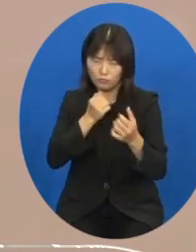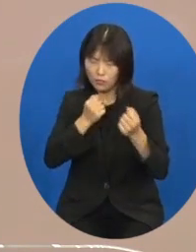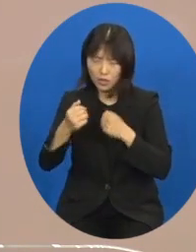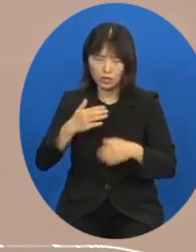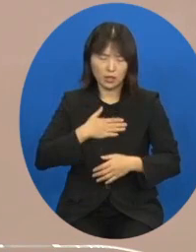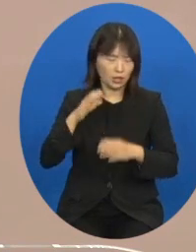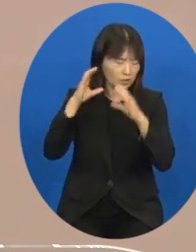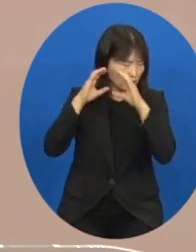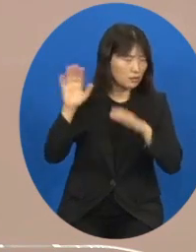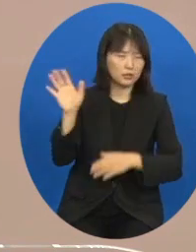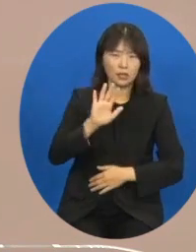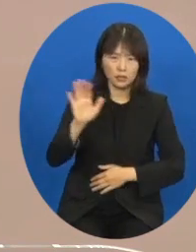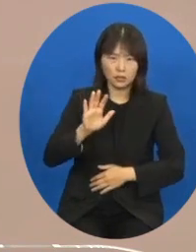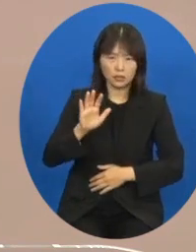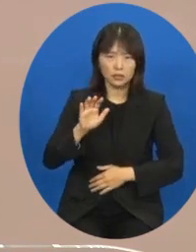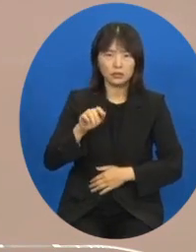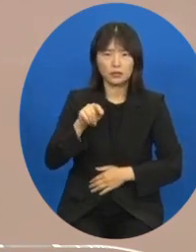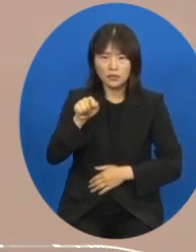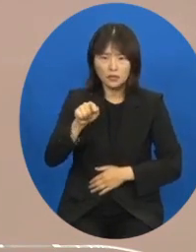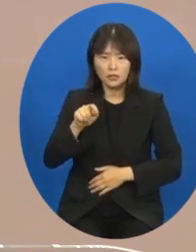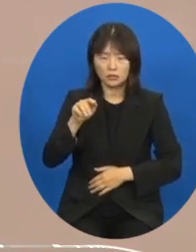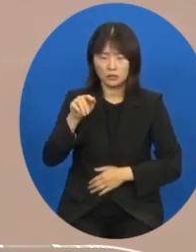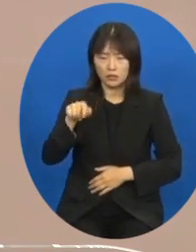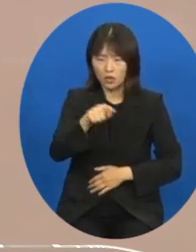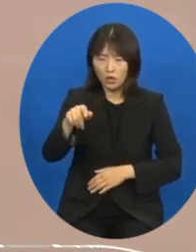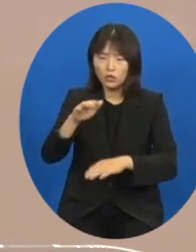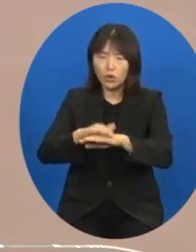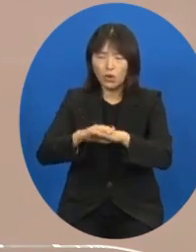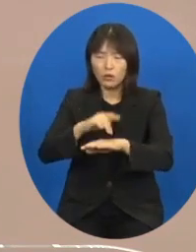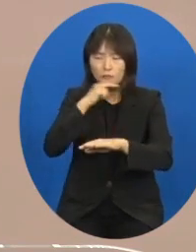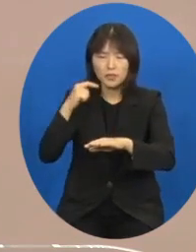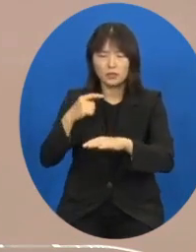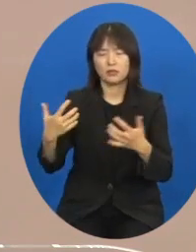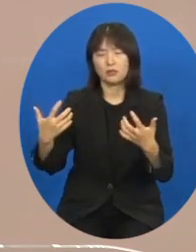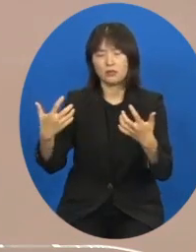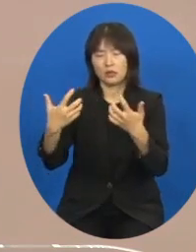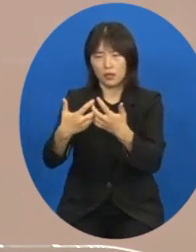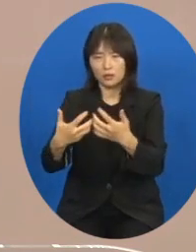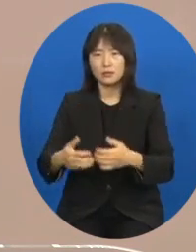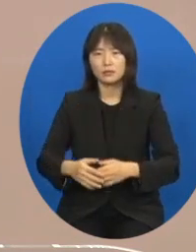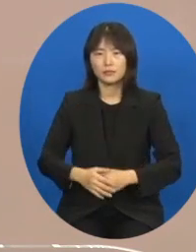듣지 아니하리니 이는 너희의 손에 피가 가득함이라.